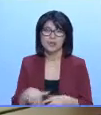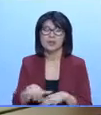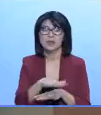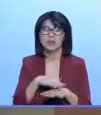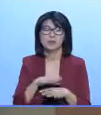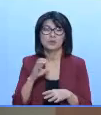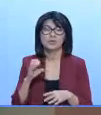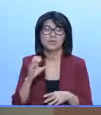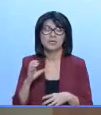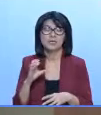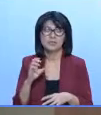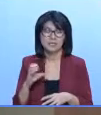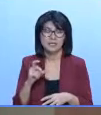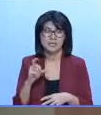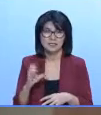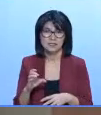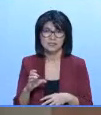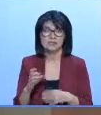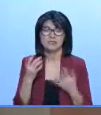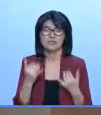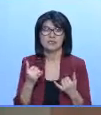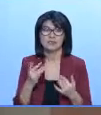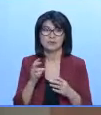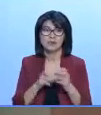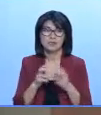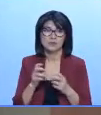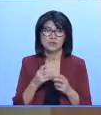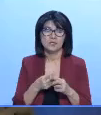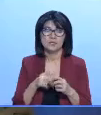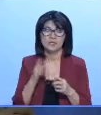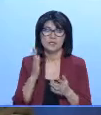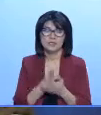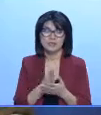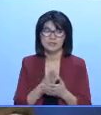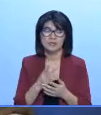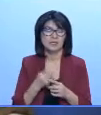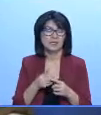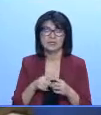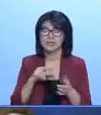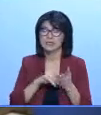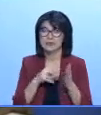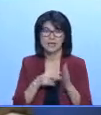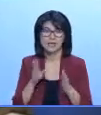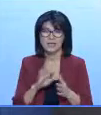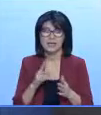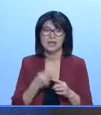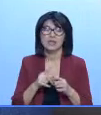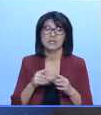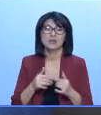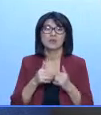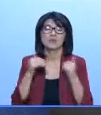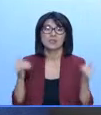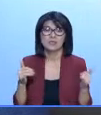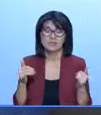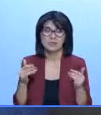ДНП, производство дезинфицирующих средств. Это не проект, это увеличение действующего проекта. Да. Две номенклатуры